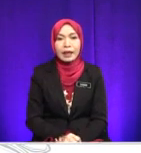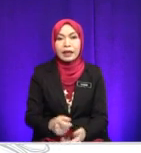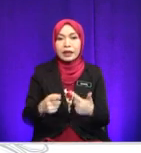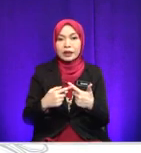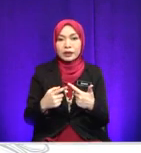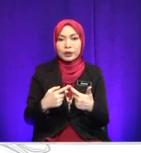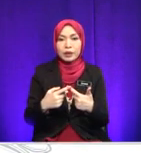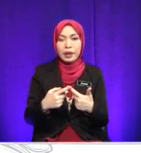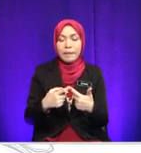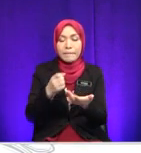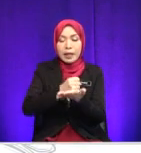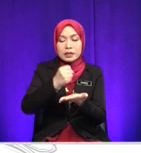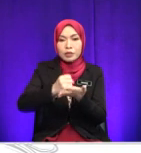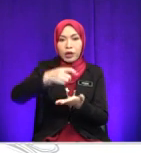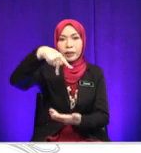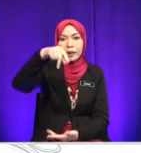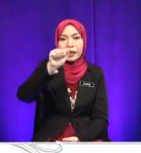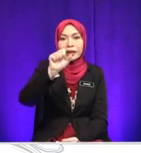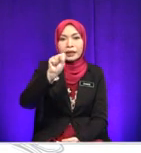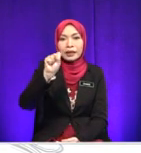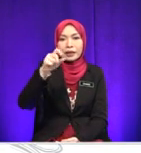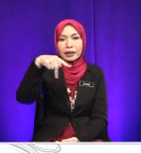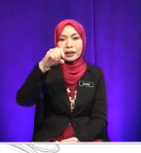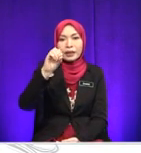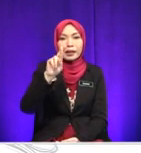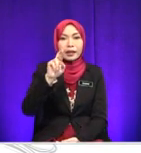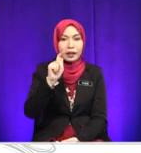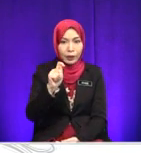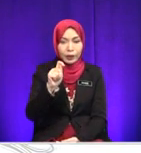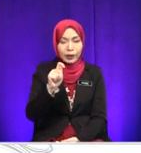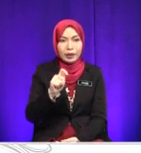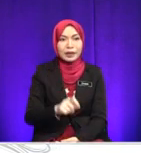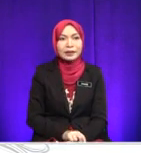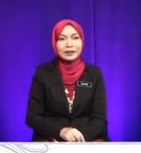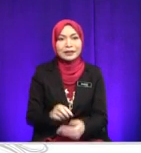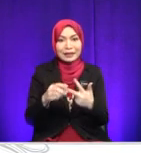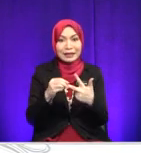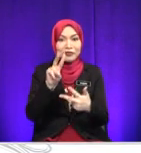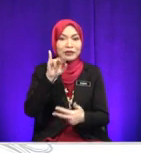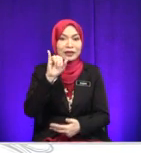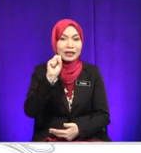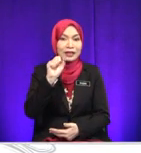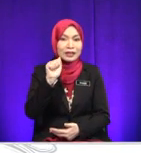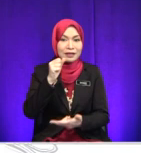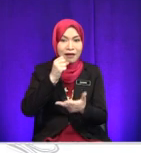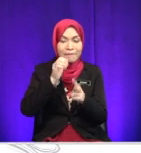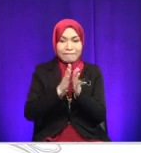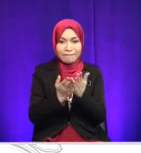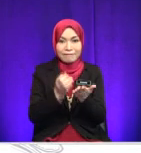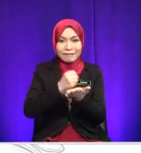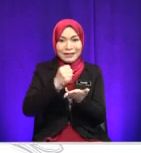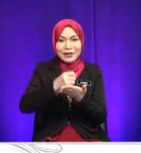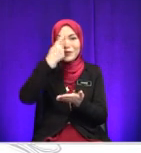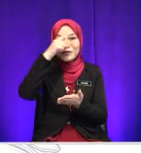menggunakan visa pekerja untuk bekerja di Malaysia. Itu bagus, saja. Dennis. Jadi anak murid dapat membina ayat berdasarkan